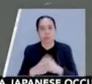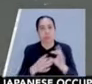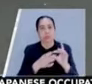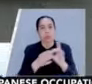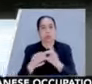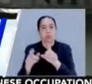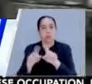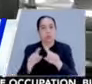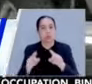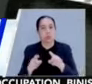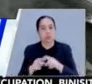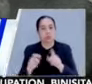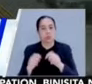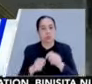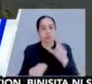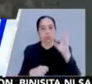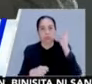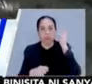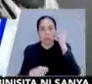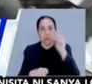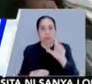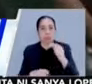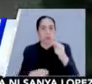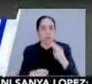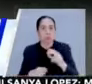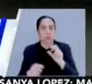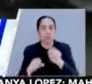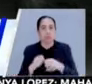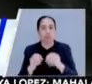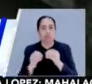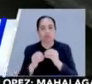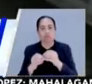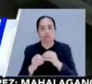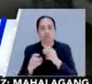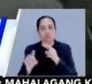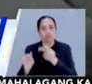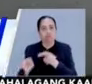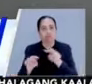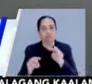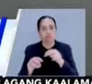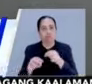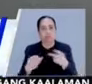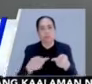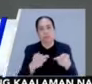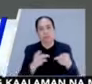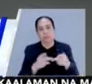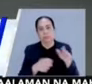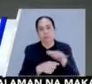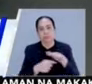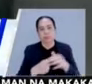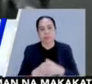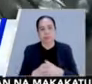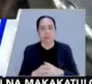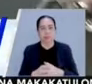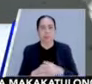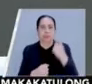sila sa mga LGU para rito, para lalong mas matutukan ang mga lugar na ito. Para sa GMA